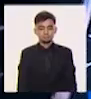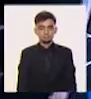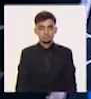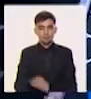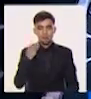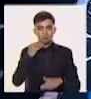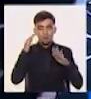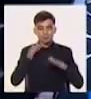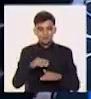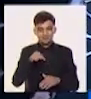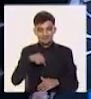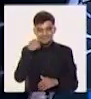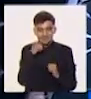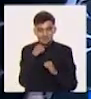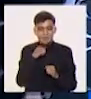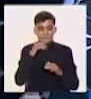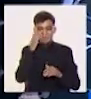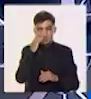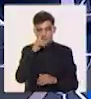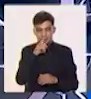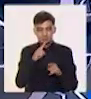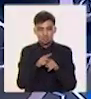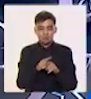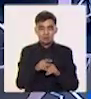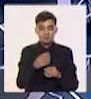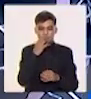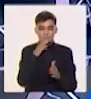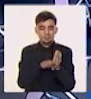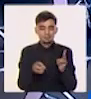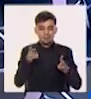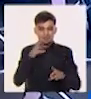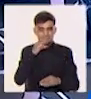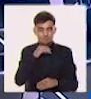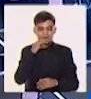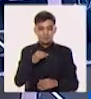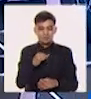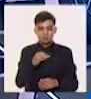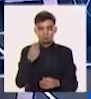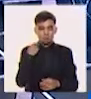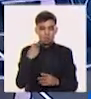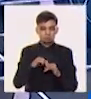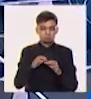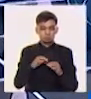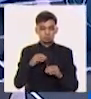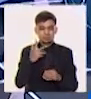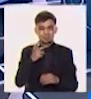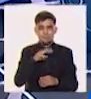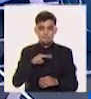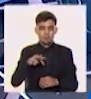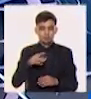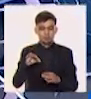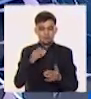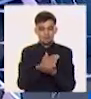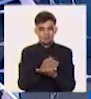Ал ақтөбеліктер бейл қыста жылусыз қалуы мүмкін. Өйткені тұрғындардың жылу беретін мекемеге қарызы 300 миллион теңгеден асып